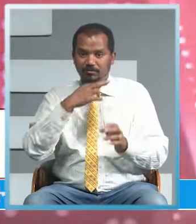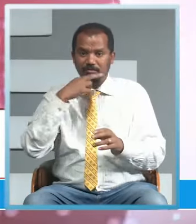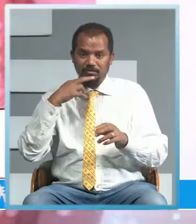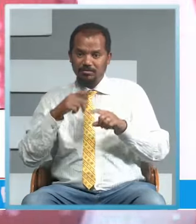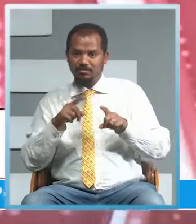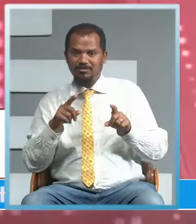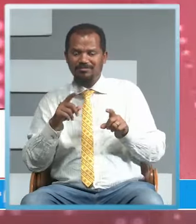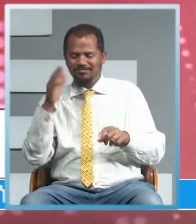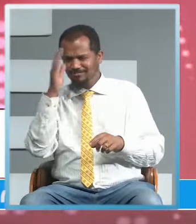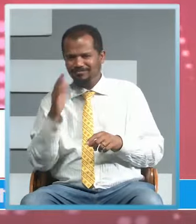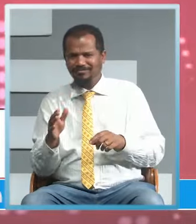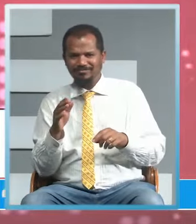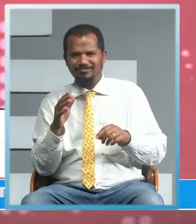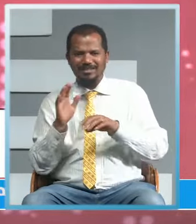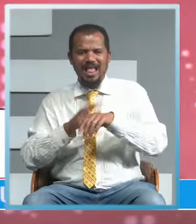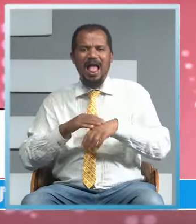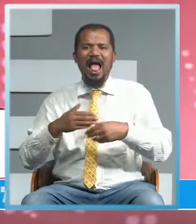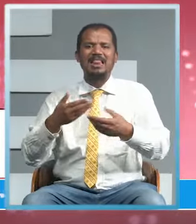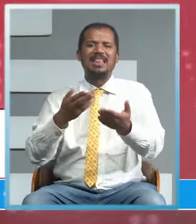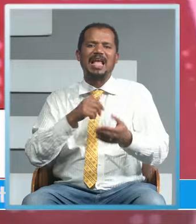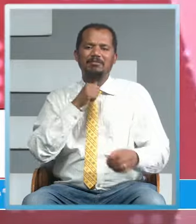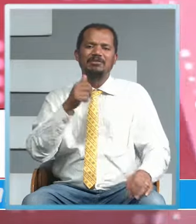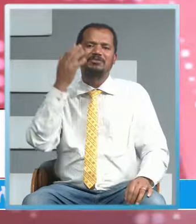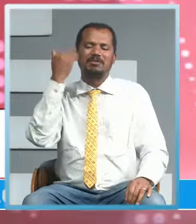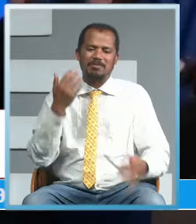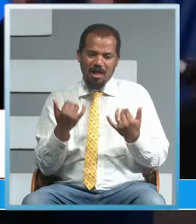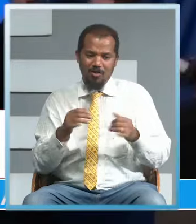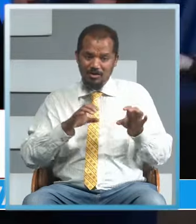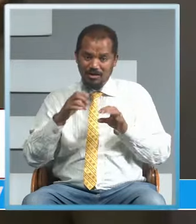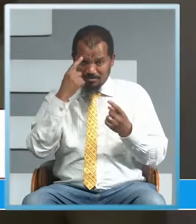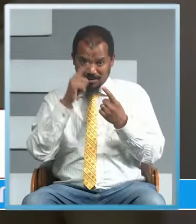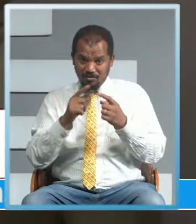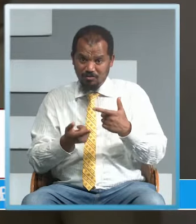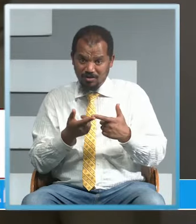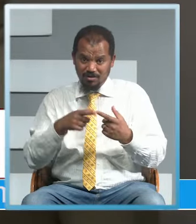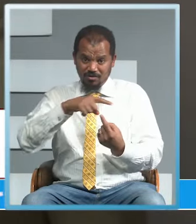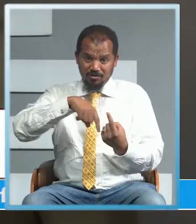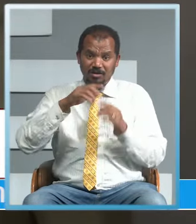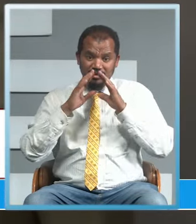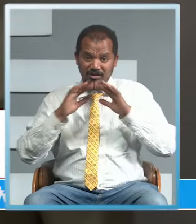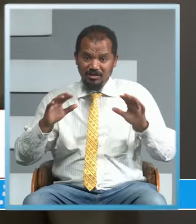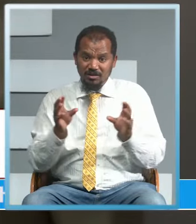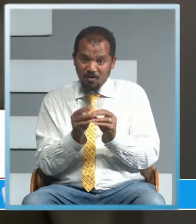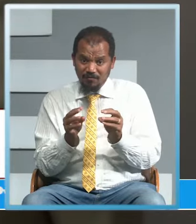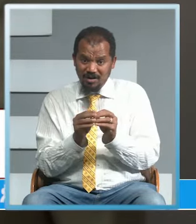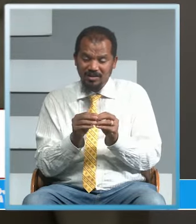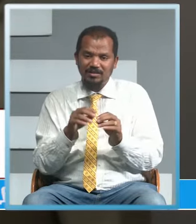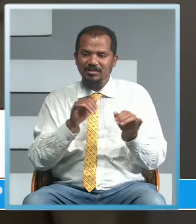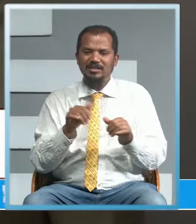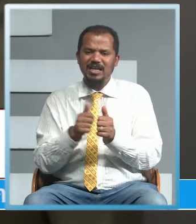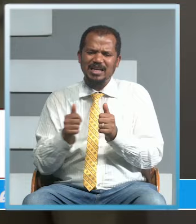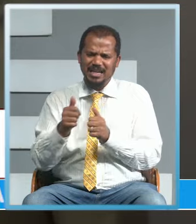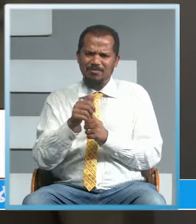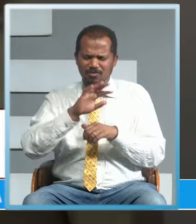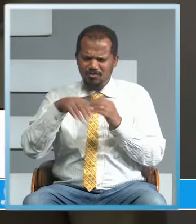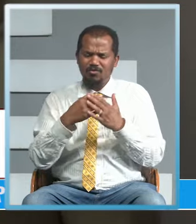ሲሆን ሩሲያ ግን ከናካቴው አልተጋበዘችም ነበር። አሁን ሊደረግ በታቀደው ሁለተኛው ዙር የሰላም ኮንፈረንስም